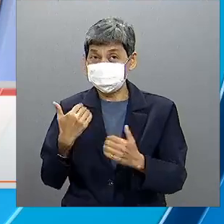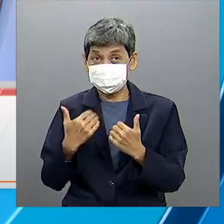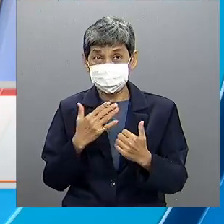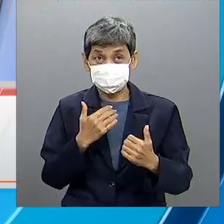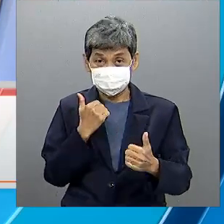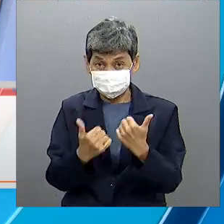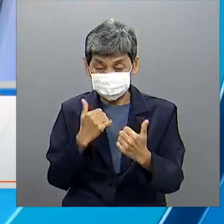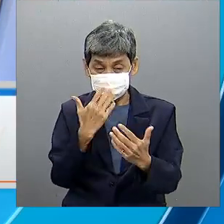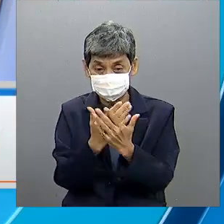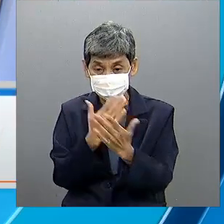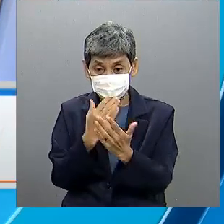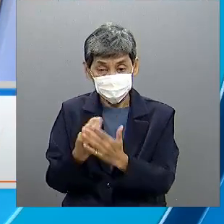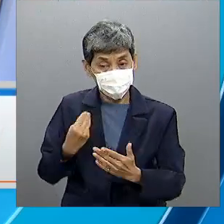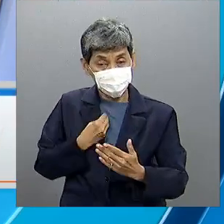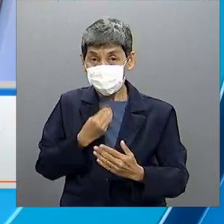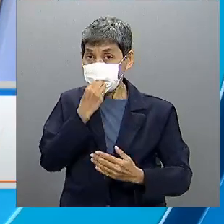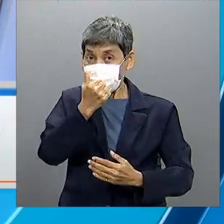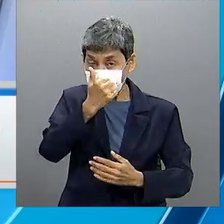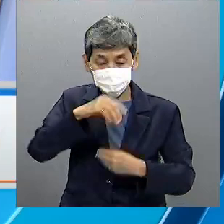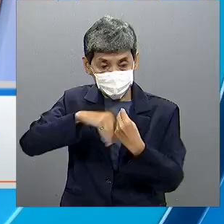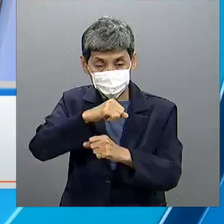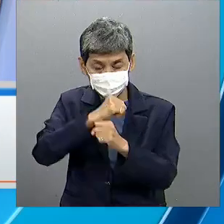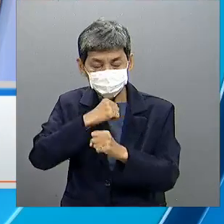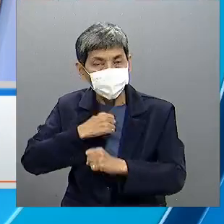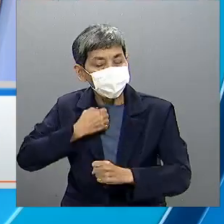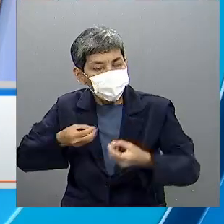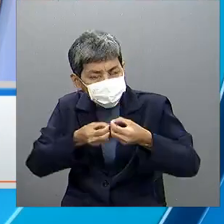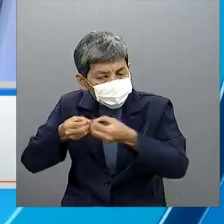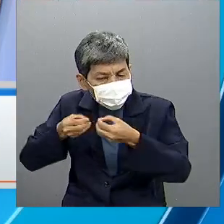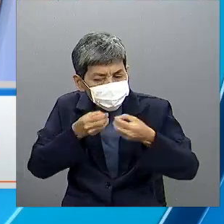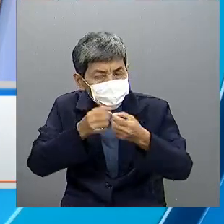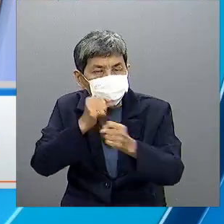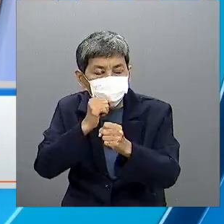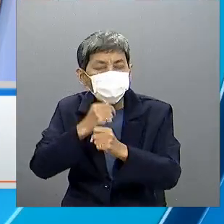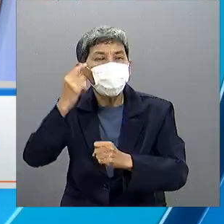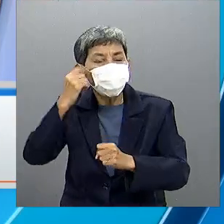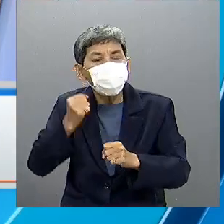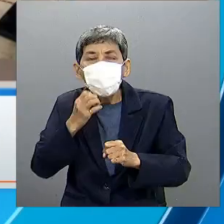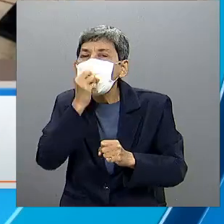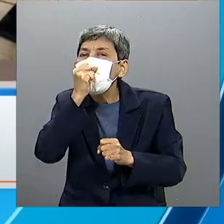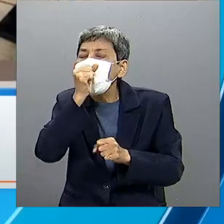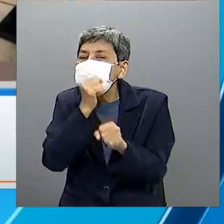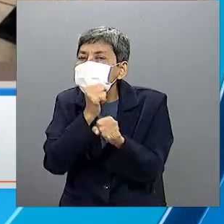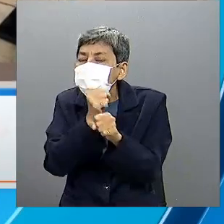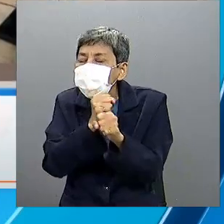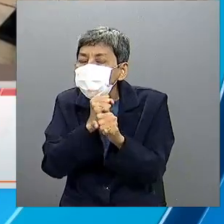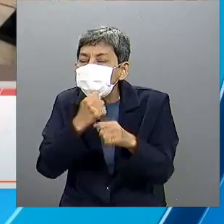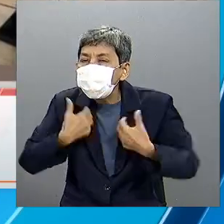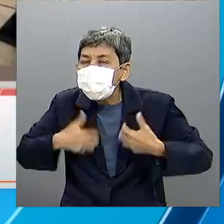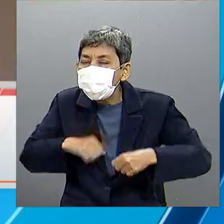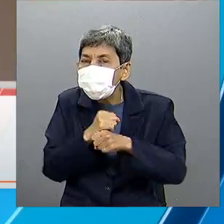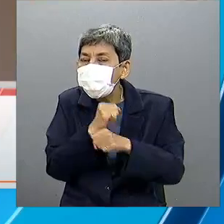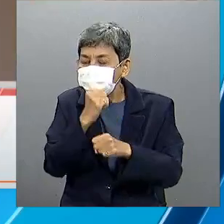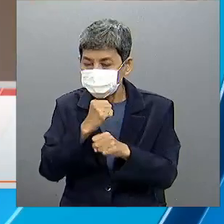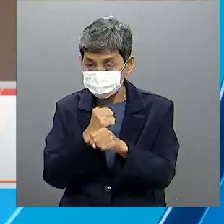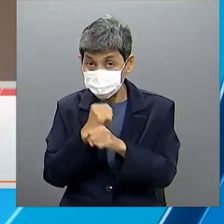แล้วค่ะเขายังมีช่วงของการถอดบทเรียนหรือการสร้างพื้นที่ให้เขาได้ลองทดลองผิดลองถูกหรือได้แสดงความคิดเห็นคือนอกจากเรื่องทักษะที่มันเป็นทัก